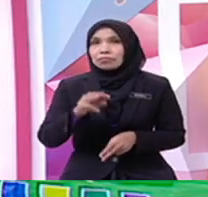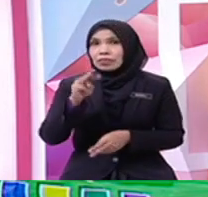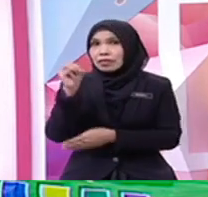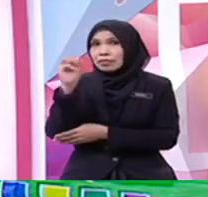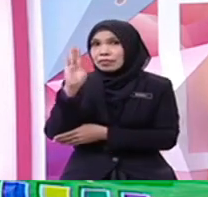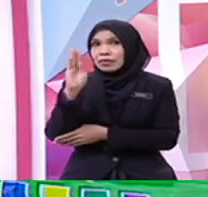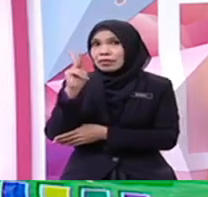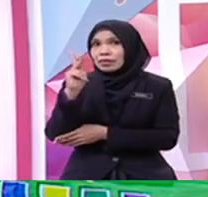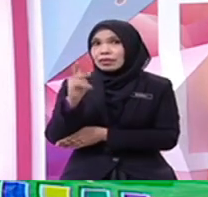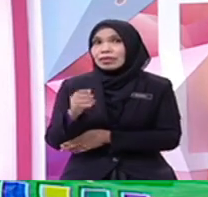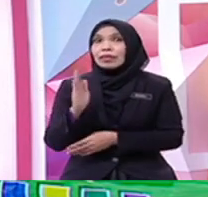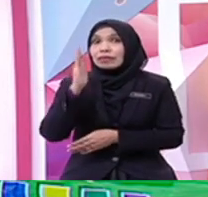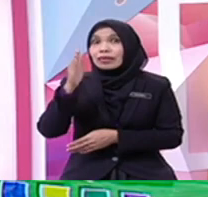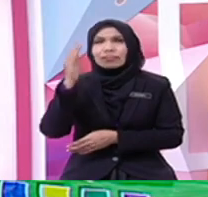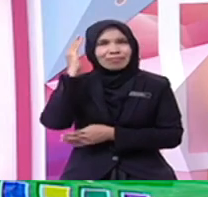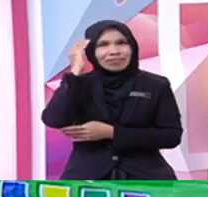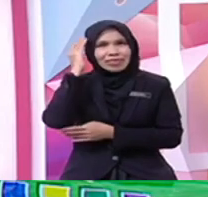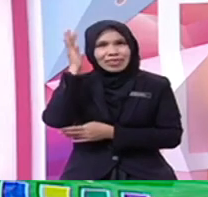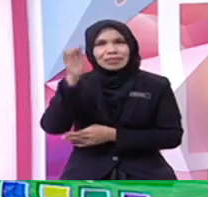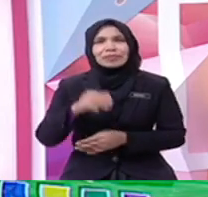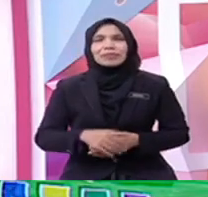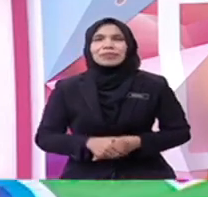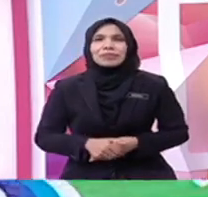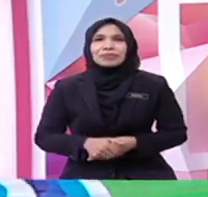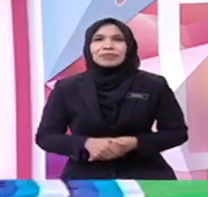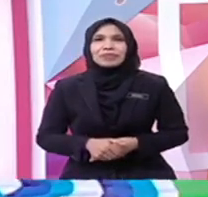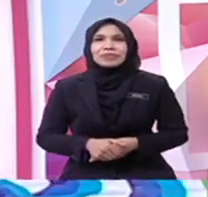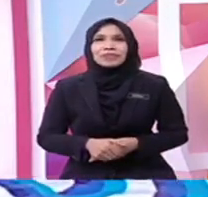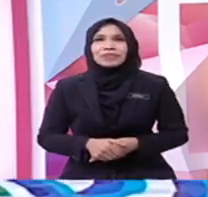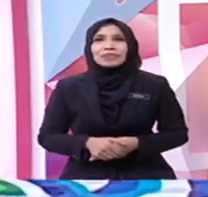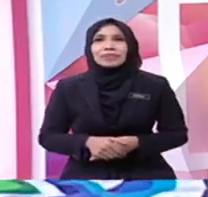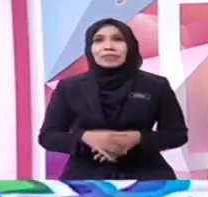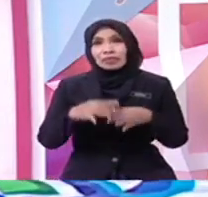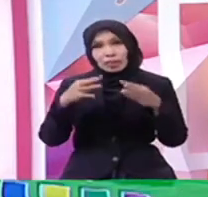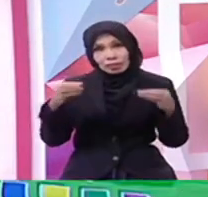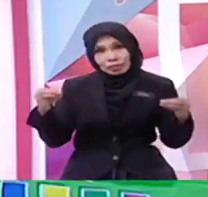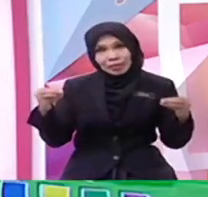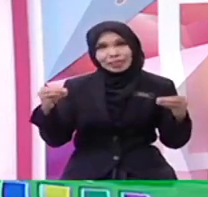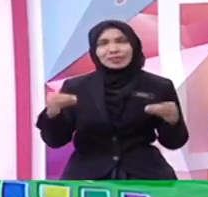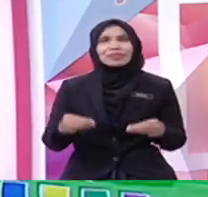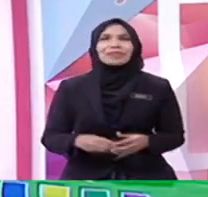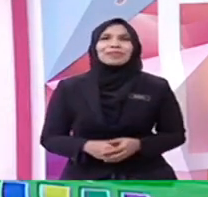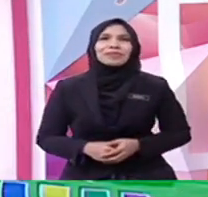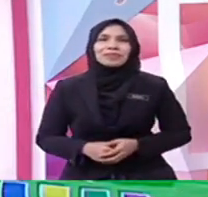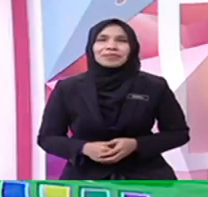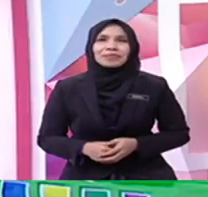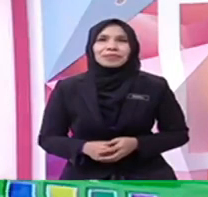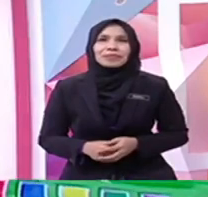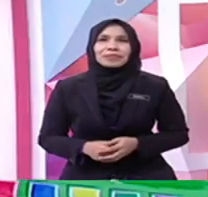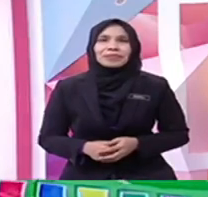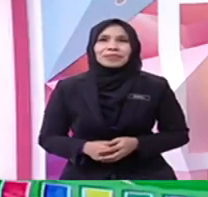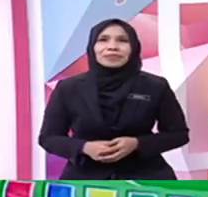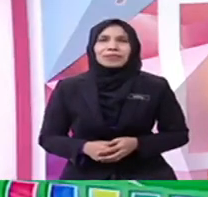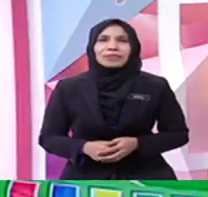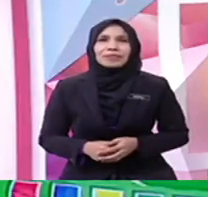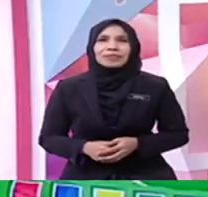hebat saat kita gosuke finish Sehun weh oke bye